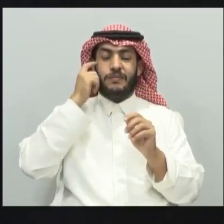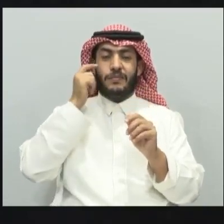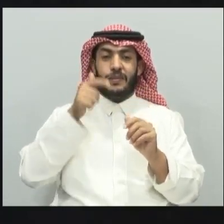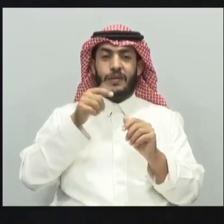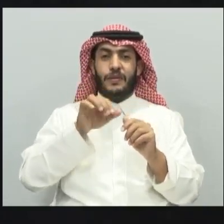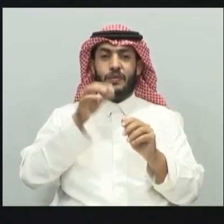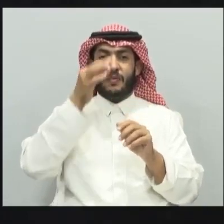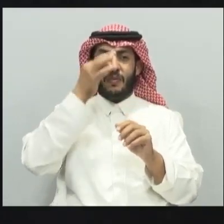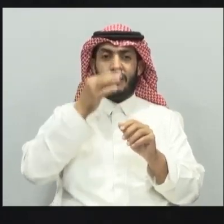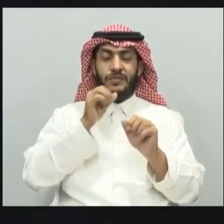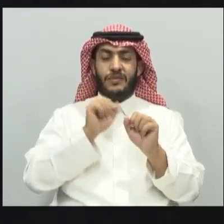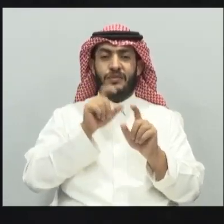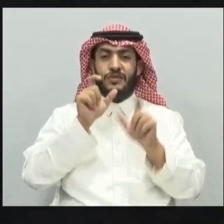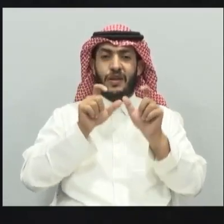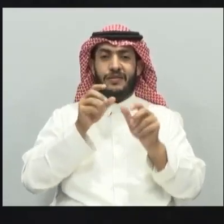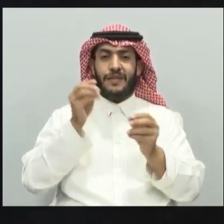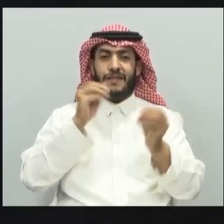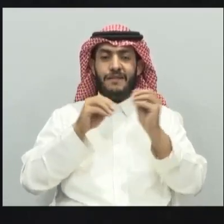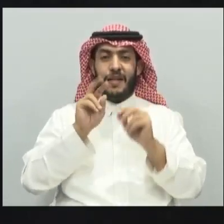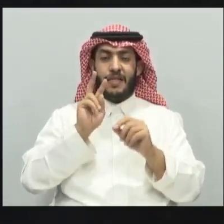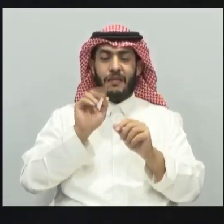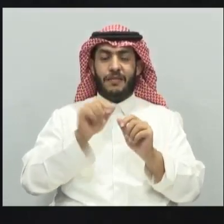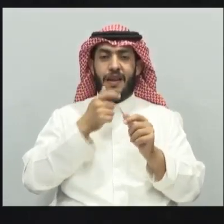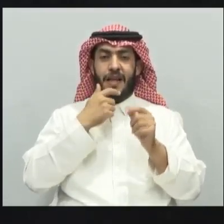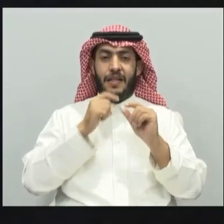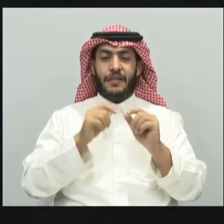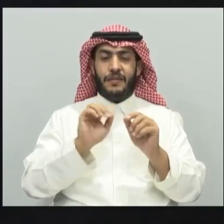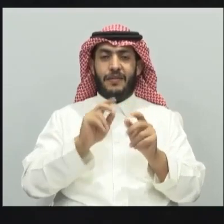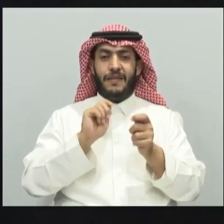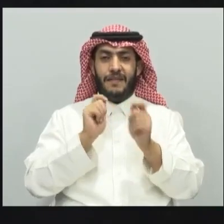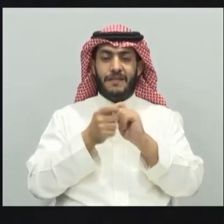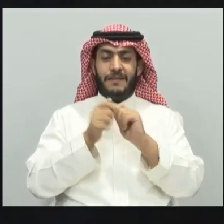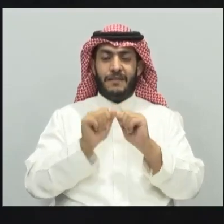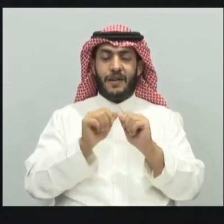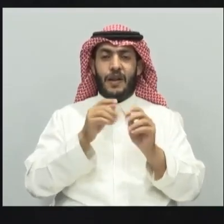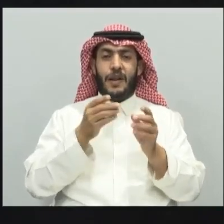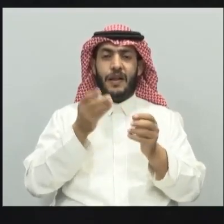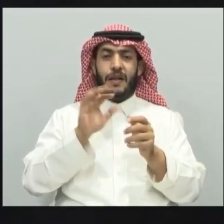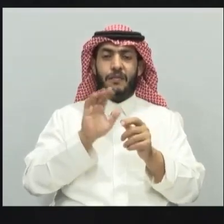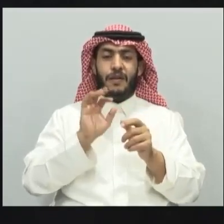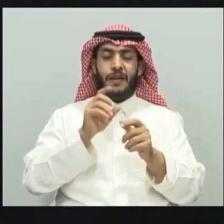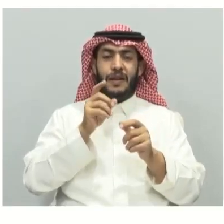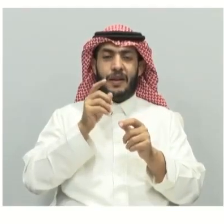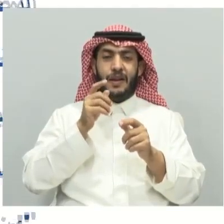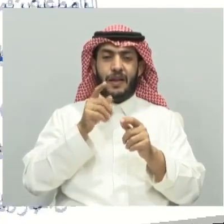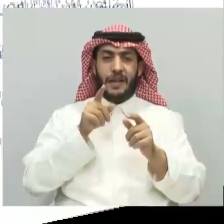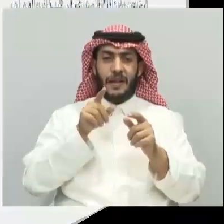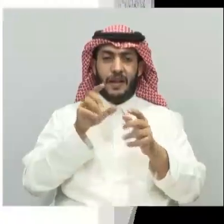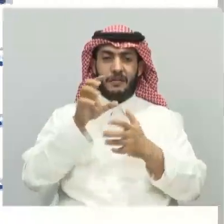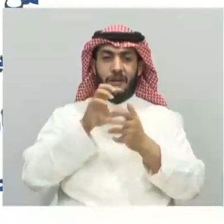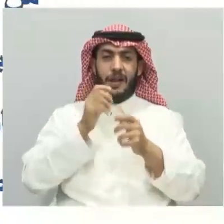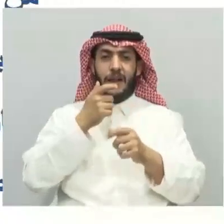هذا وصف لهؤلاء الوضاعين الكذابين المختلق على رسول الله صلى الله عليه